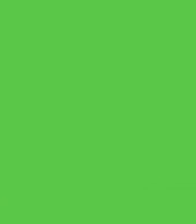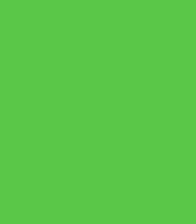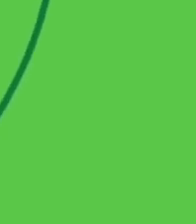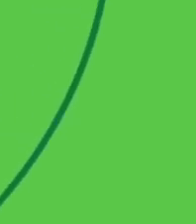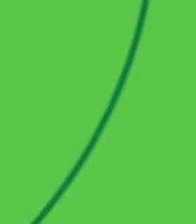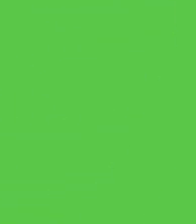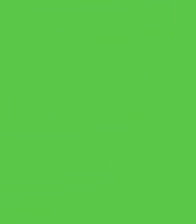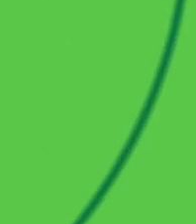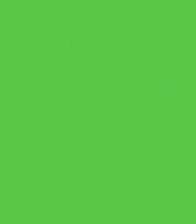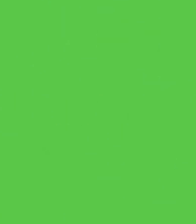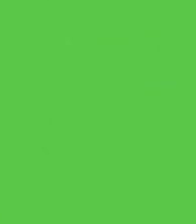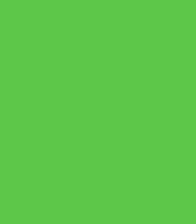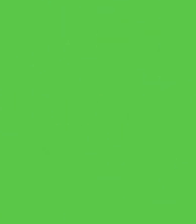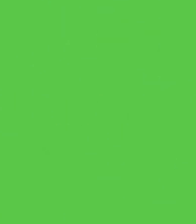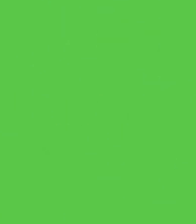Музика